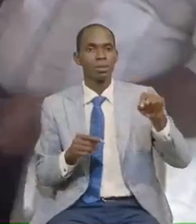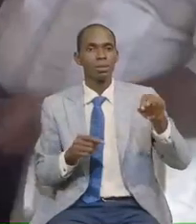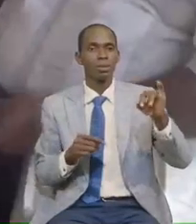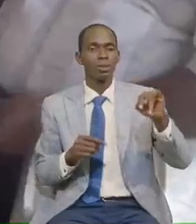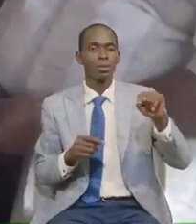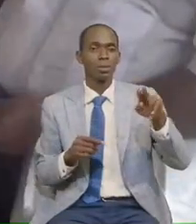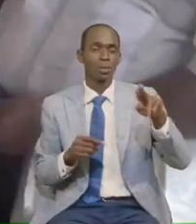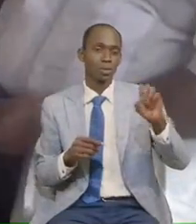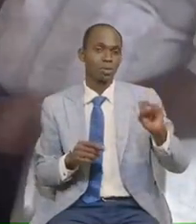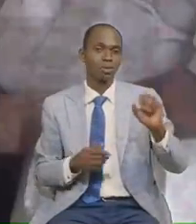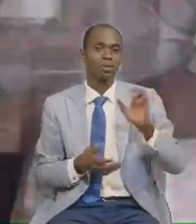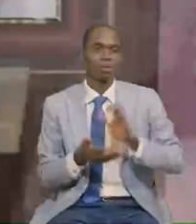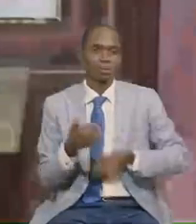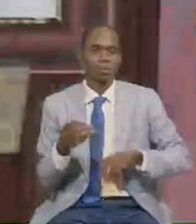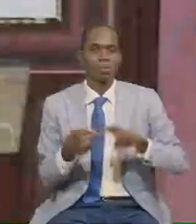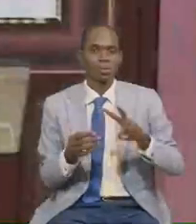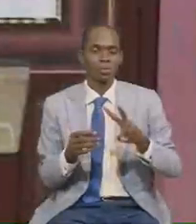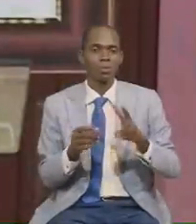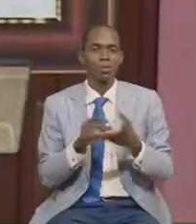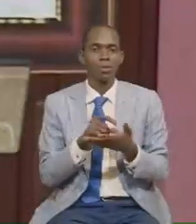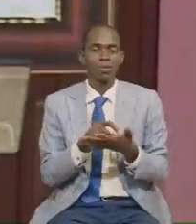2, verset 7. En Tite,